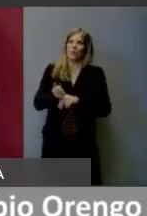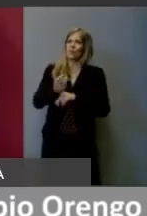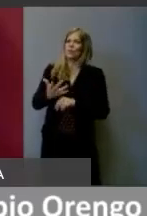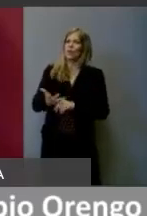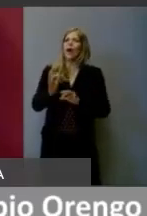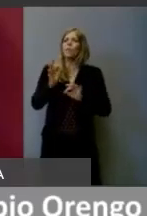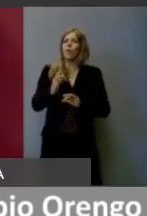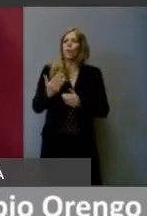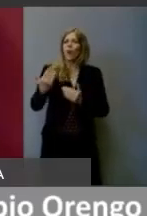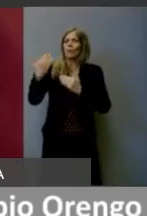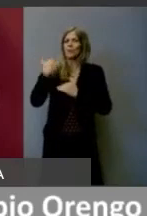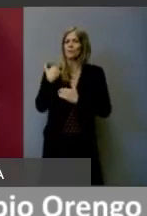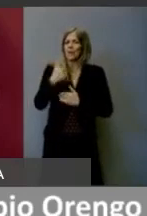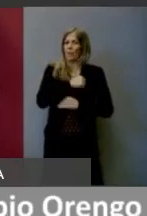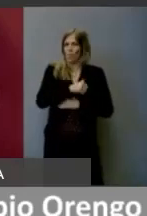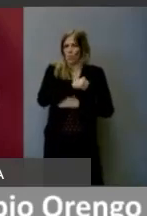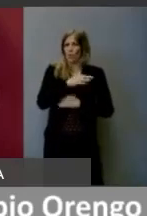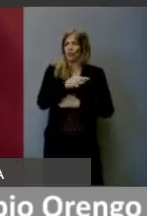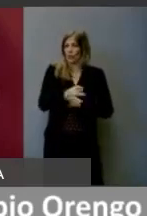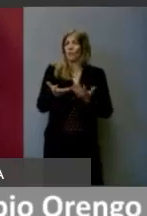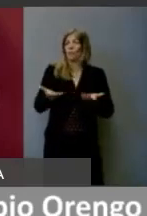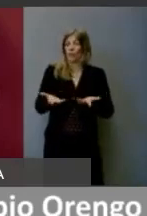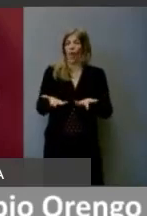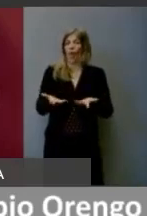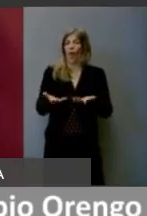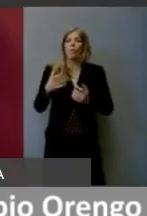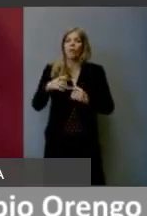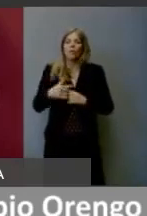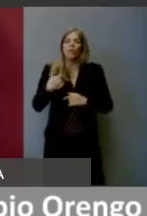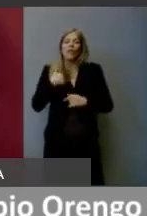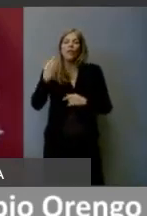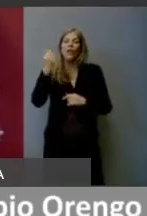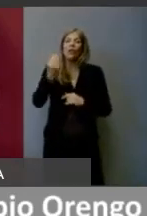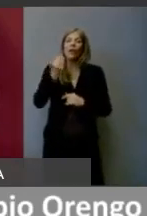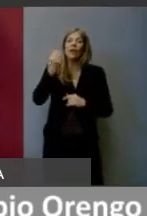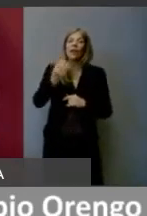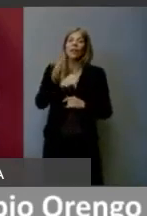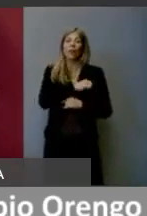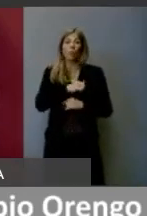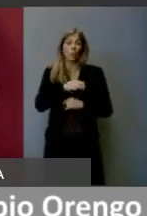municipi, proprio perché io ritengo che i municipi